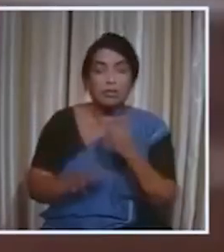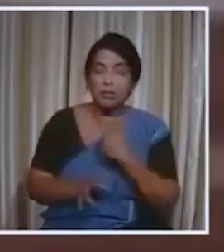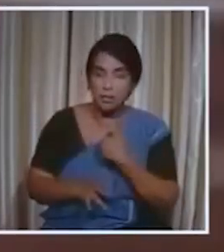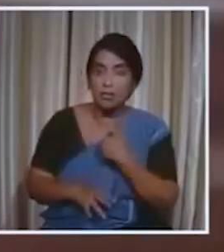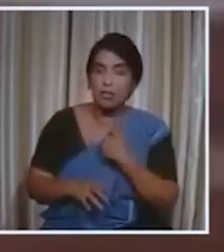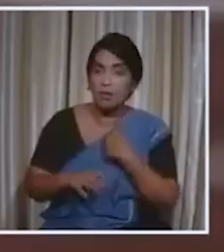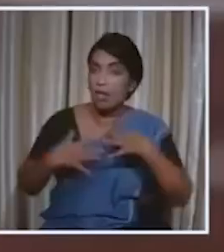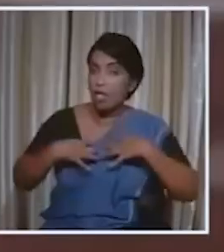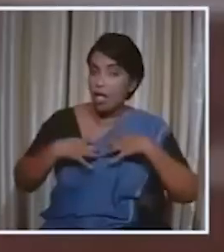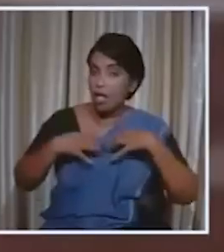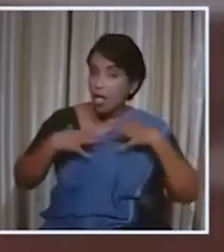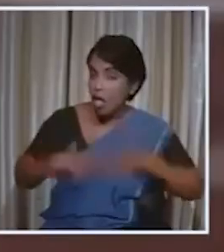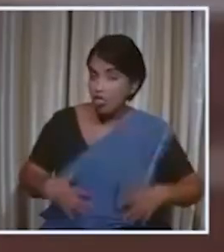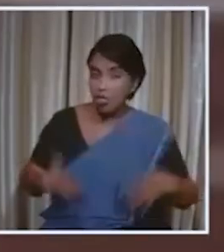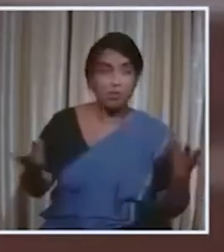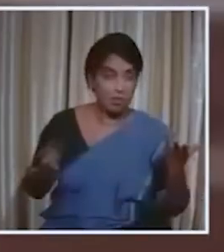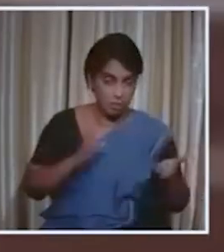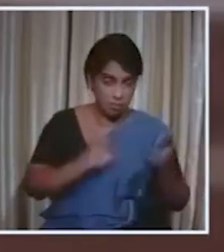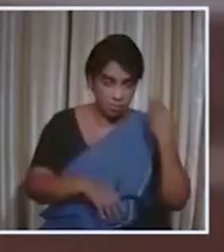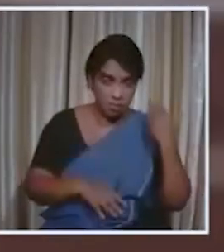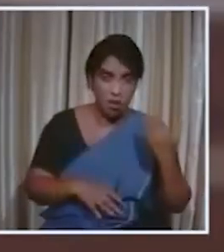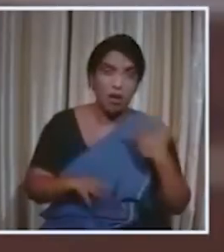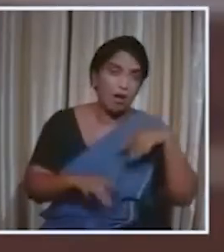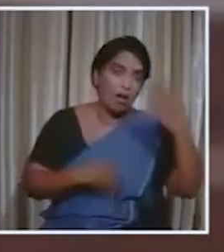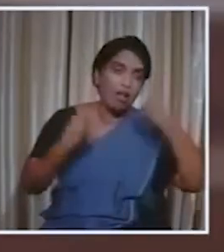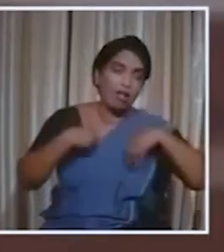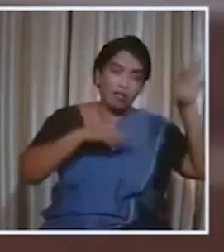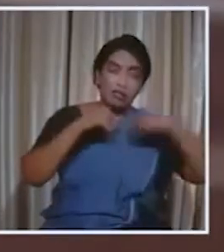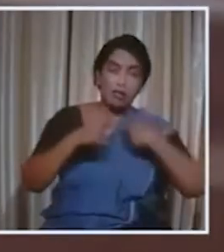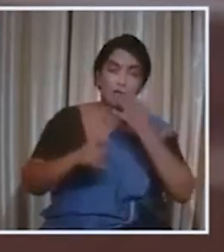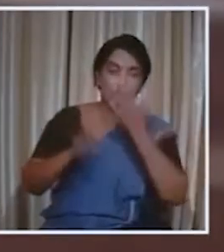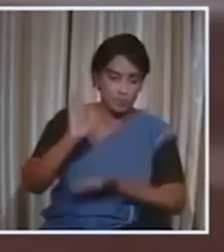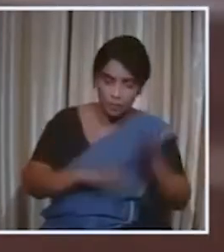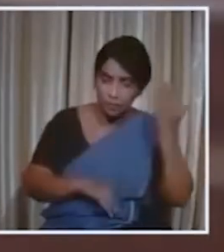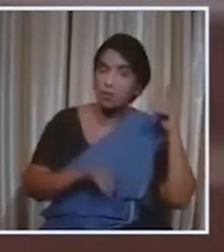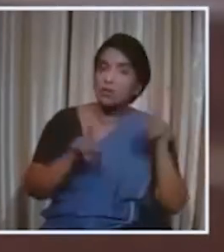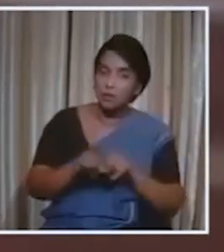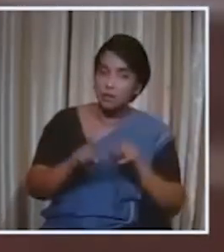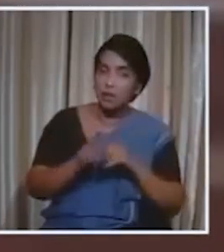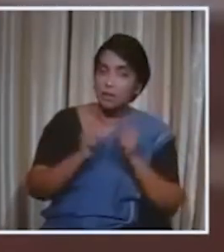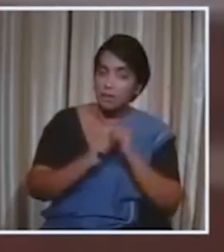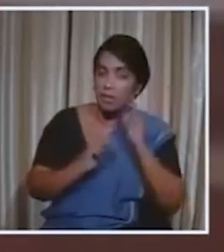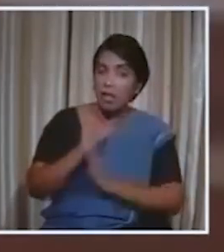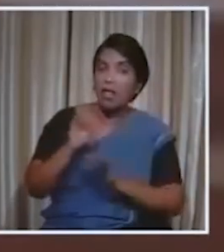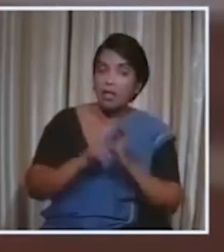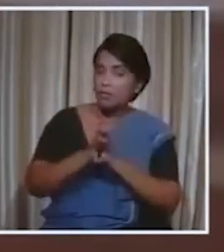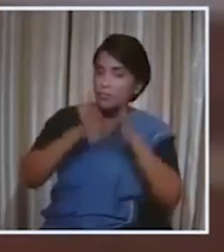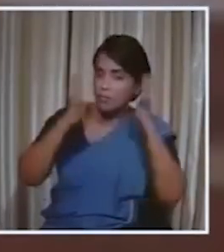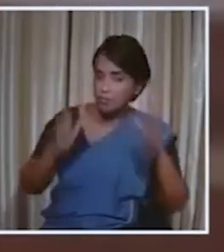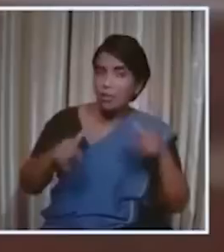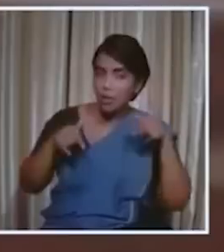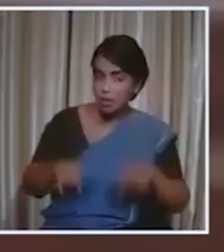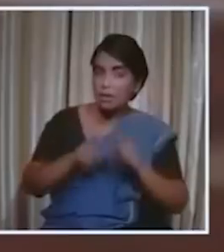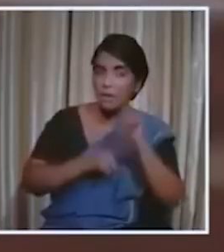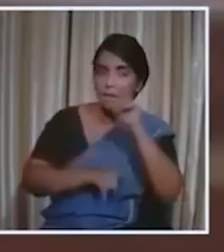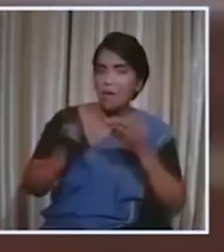අඳින්න වස්ත්‍රයක් තිබුණේ නැහැ අඳුන් ගැඳුන් අරගෙන අපි ඉස්කෝලවල ගියේ ඒ මට්ටමකට පත් වෙච්ච මන්ත්‍රීවරු විශාල ප්‍රමාණයක් අද මේ